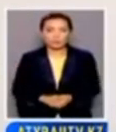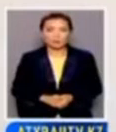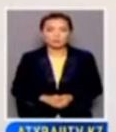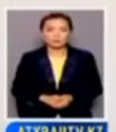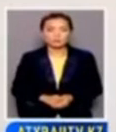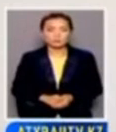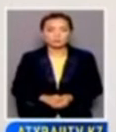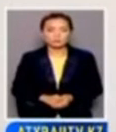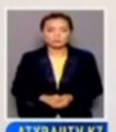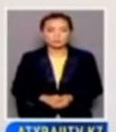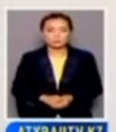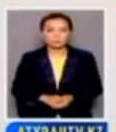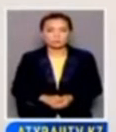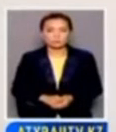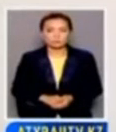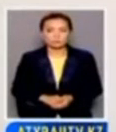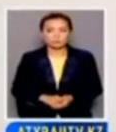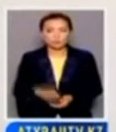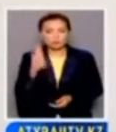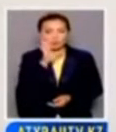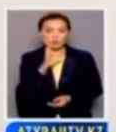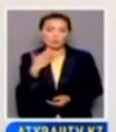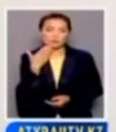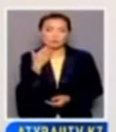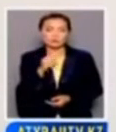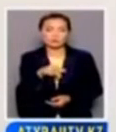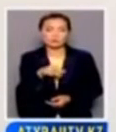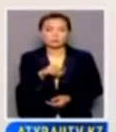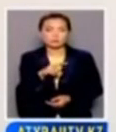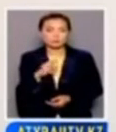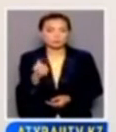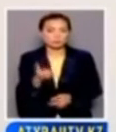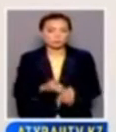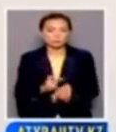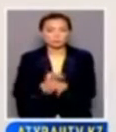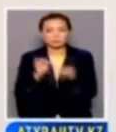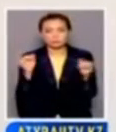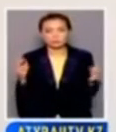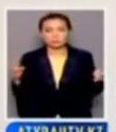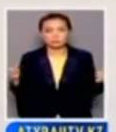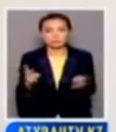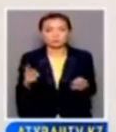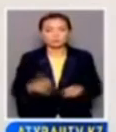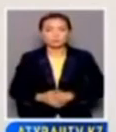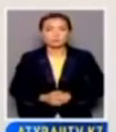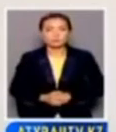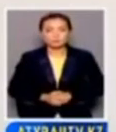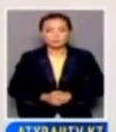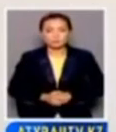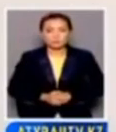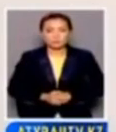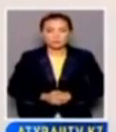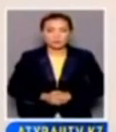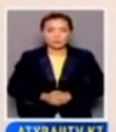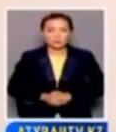Осы спорт түрлерін, яғни су спорт түрлерімен және жеңіл атлетиканы біз Қазақстан өте қатты көтеруіміз керек. Оған көп көңіл